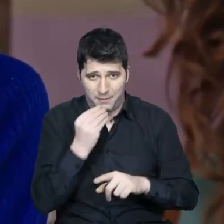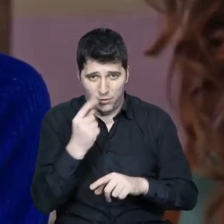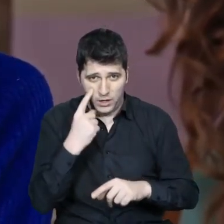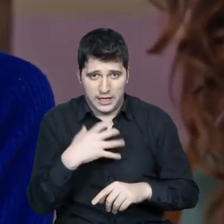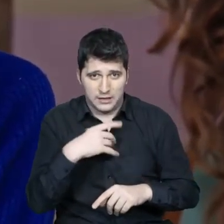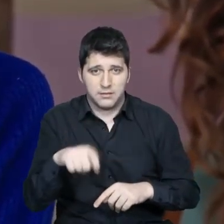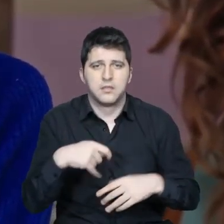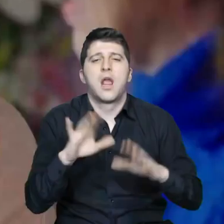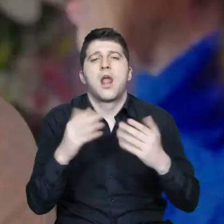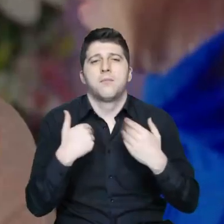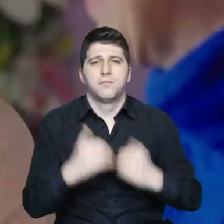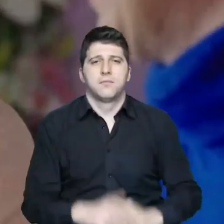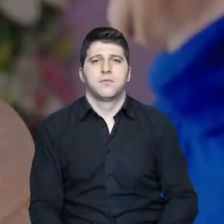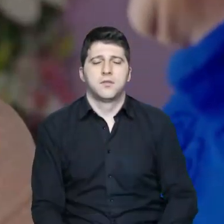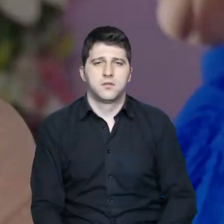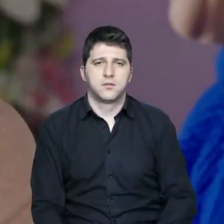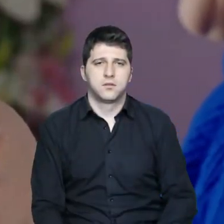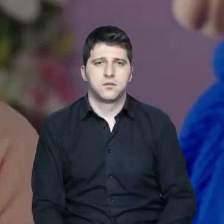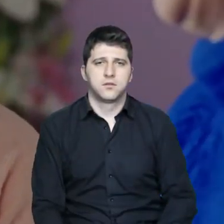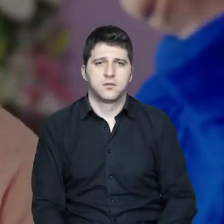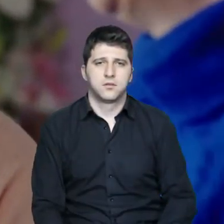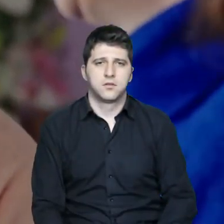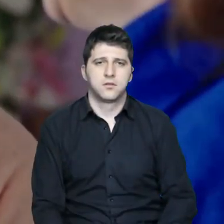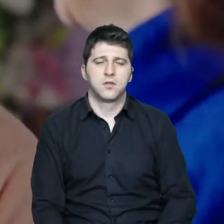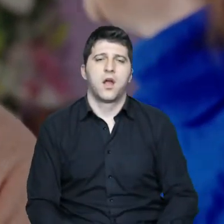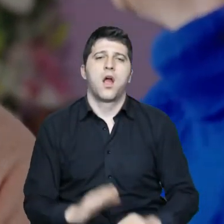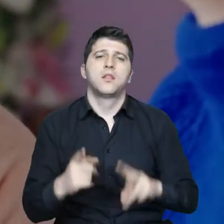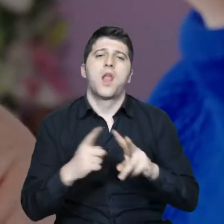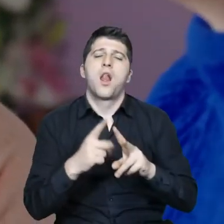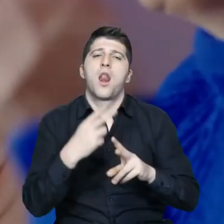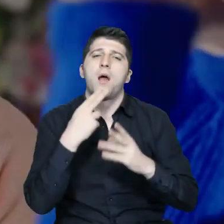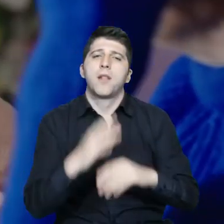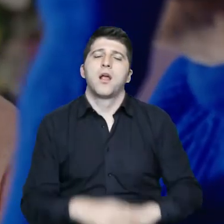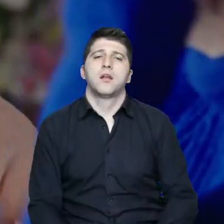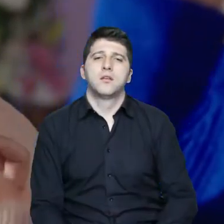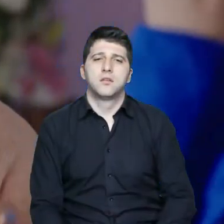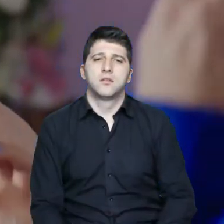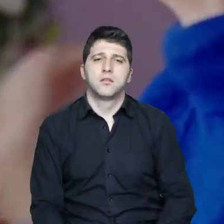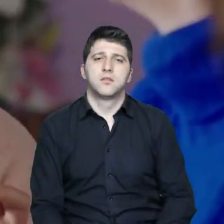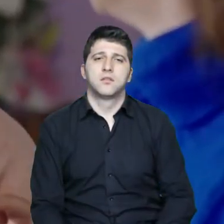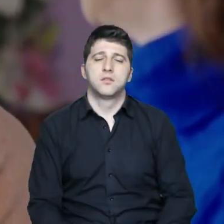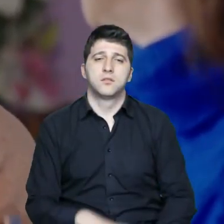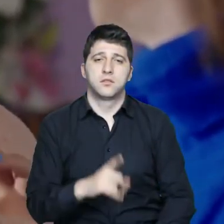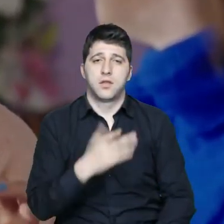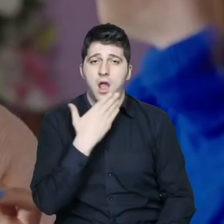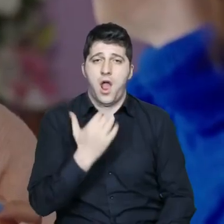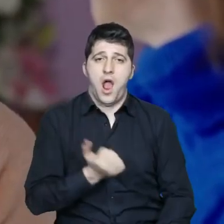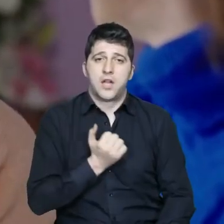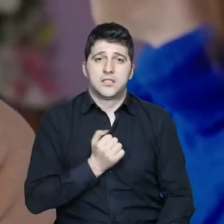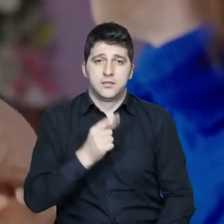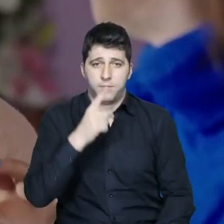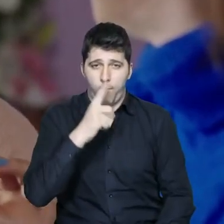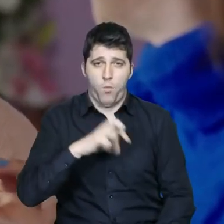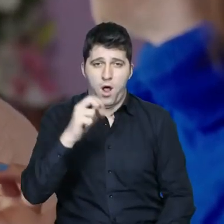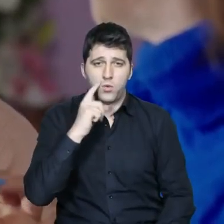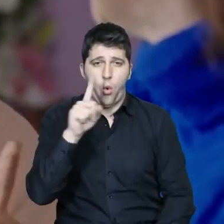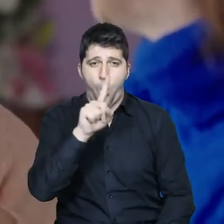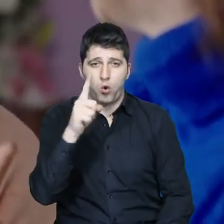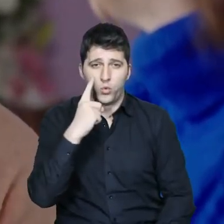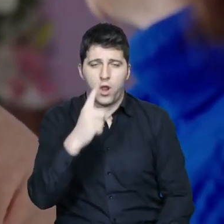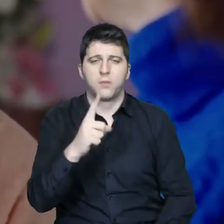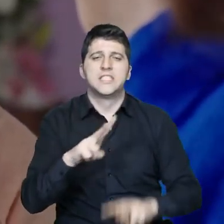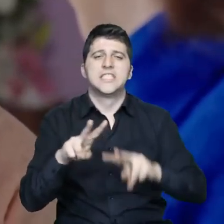kendim yapacak değilim. Ay Nalan abla. Ha? Artistlik puanını 10 üzerinden yıldızlı